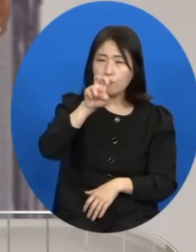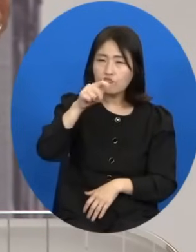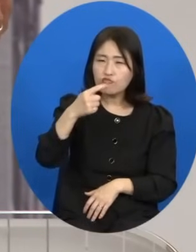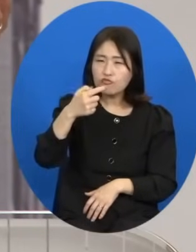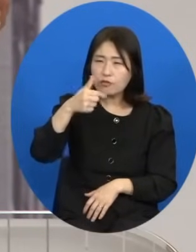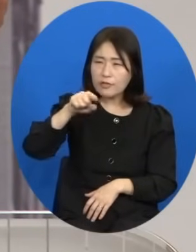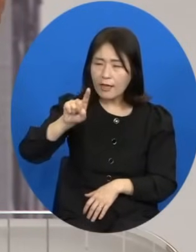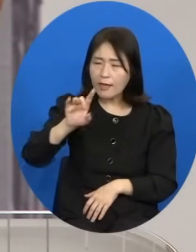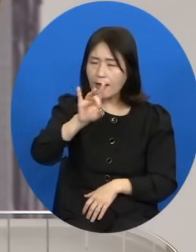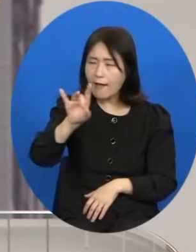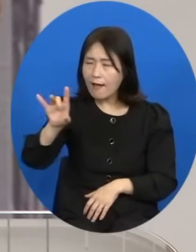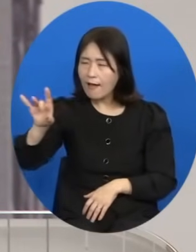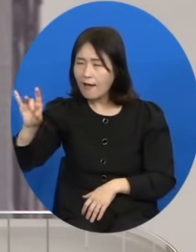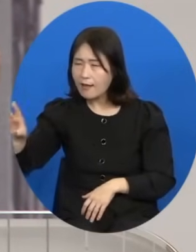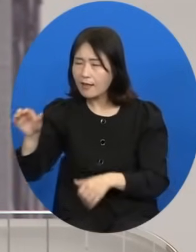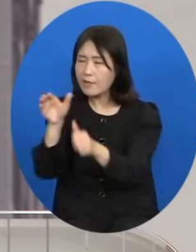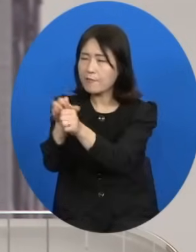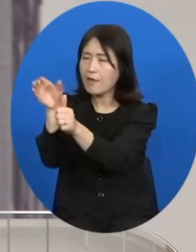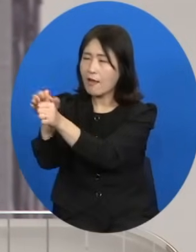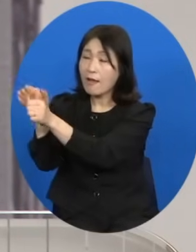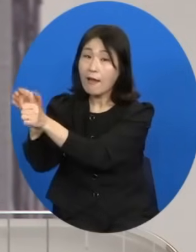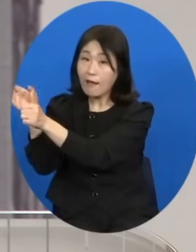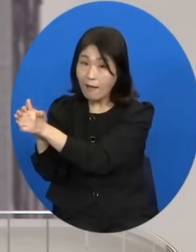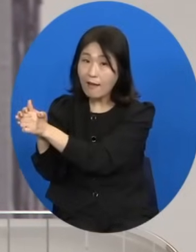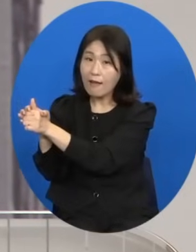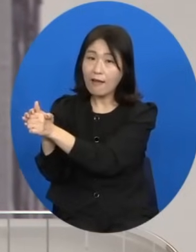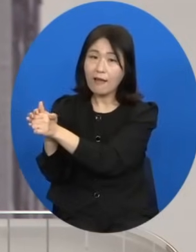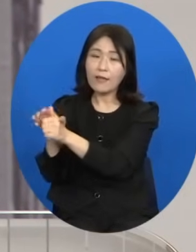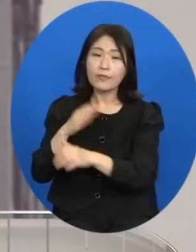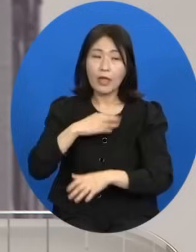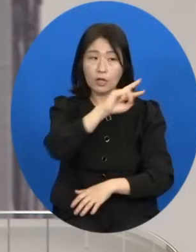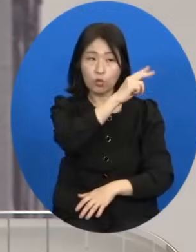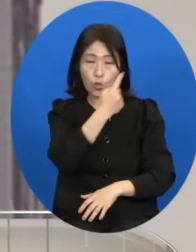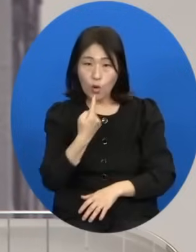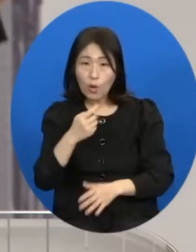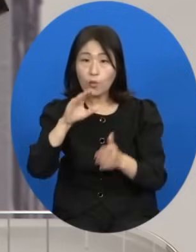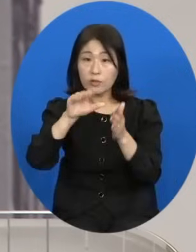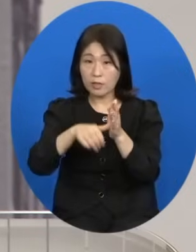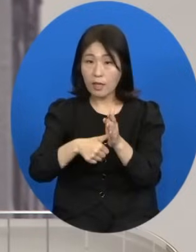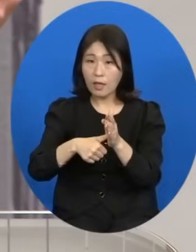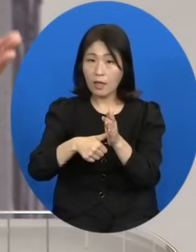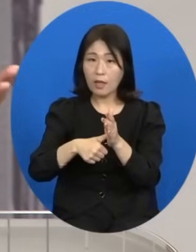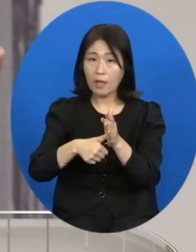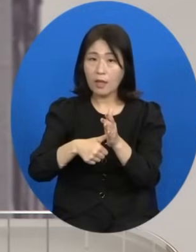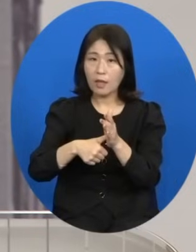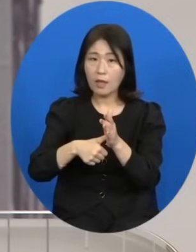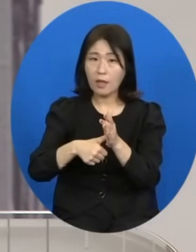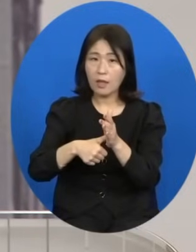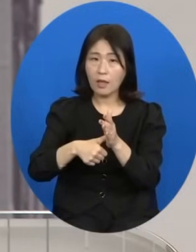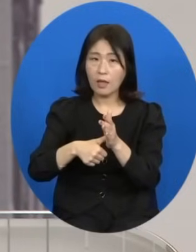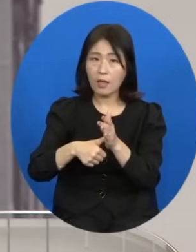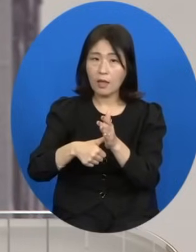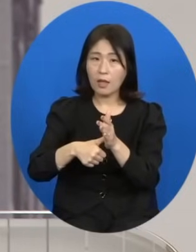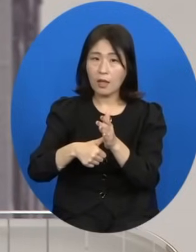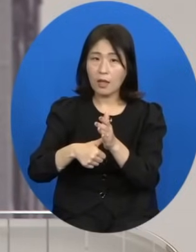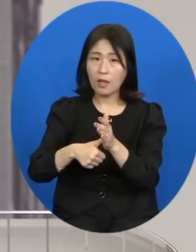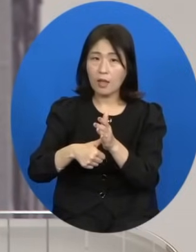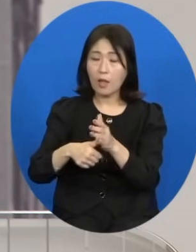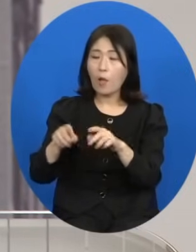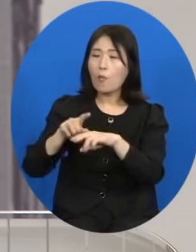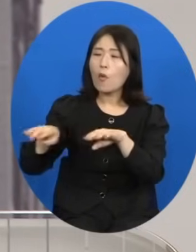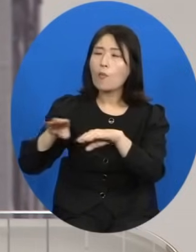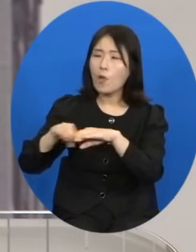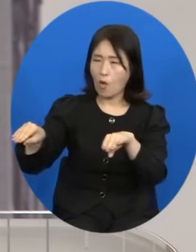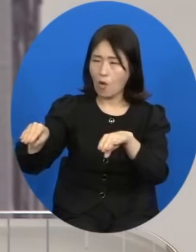돌아올 거야 그때까지 너희가 이걸 가지고 내가 결산할거다 그래서 왕이 돼가지고 돌아와요이 왕에 대해서 돌아오신 분은